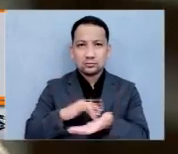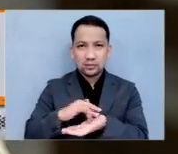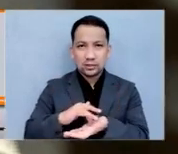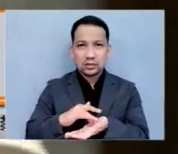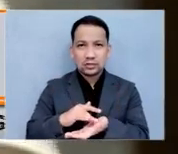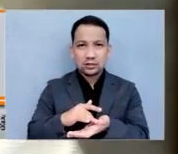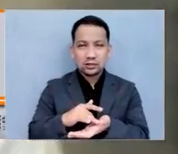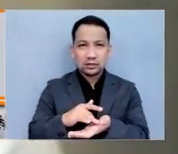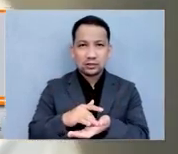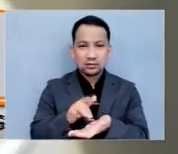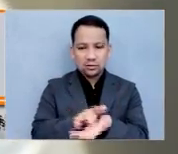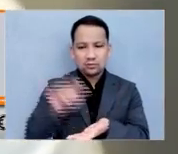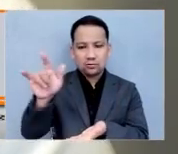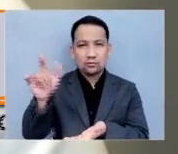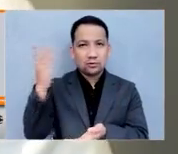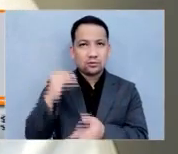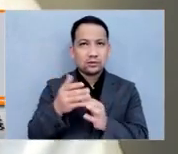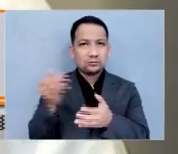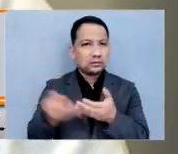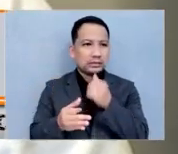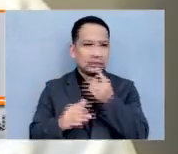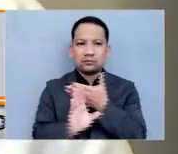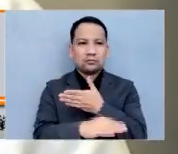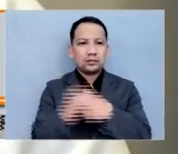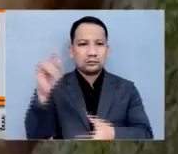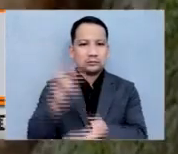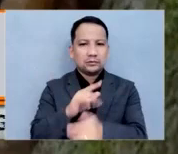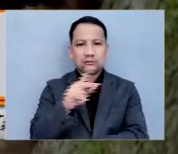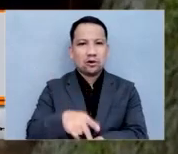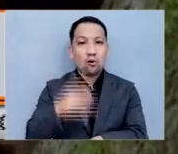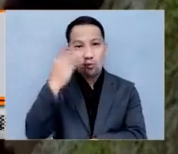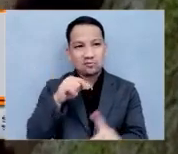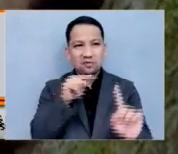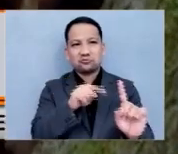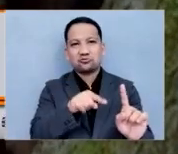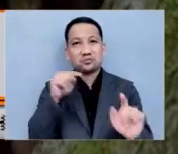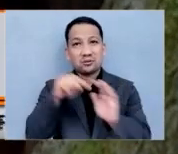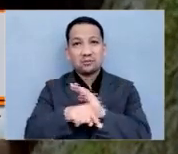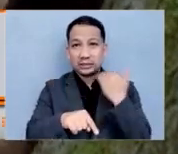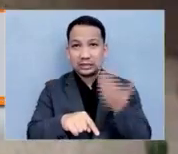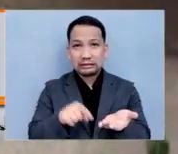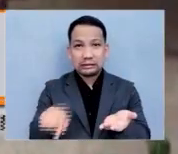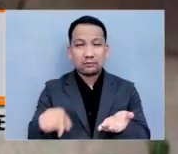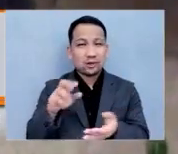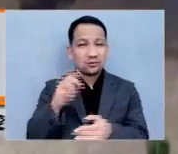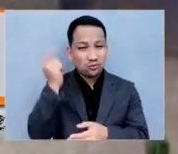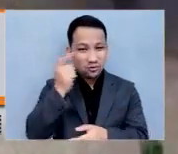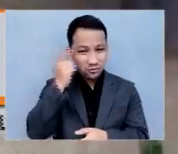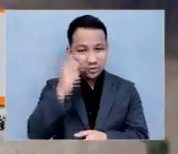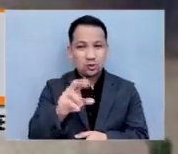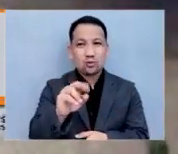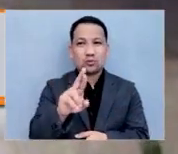at bumiyahe sa ibang bansa. Mula noon, hindi na siya umuwi matapos madiin sa pagpatay kay Negros Oriental Governor Roel de Gamo